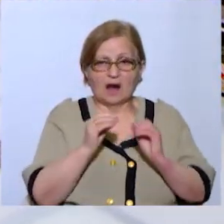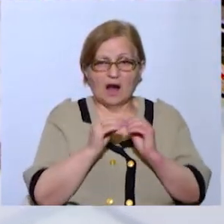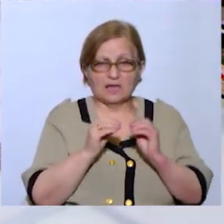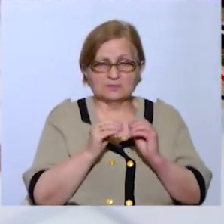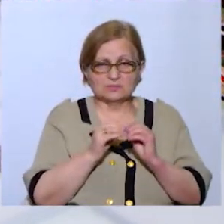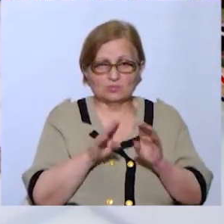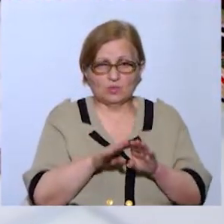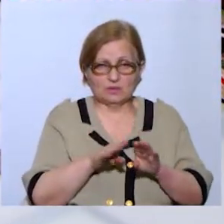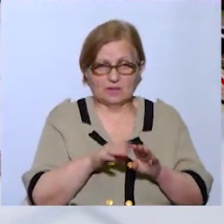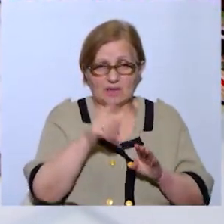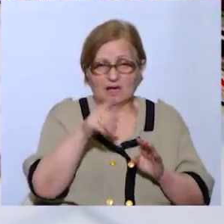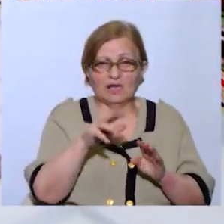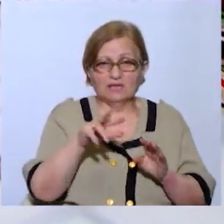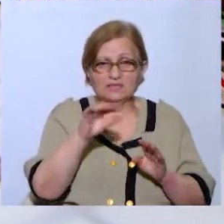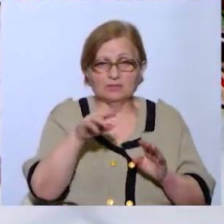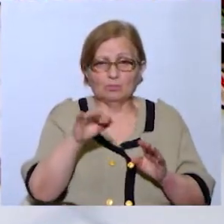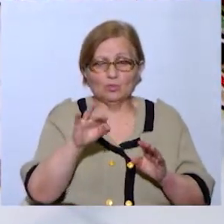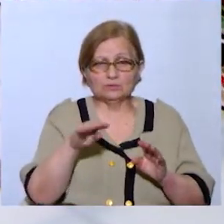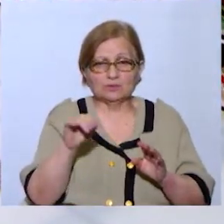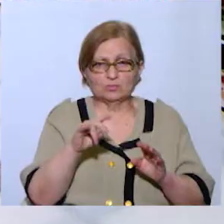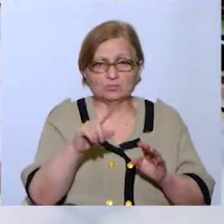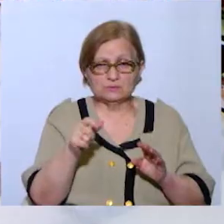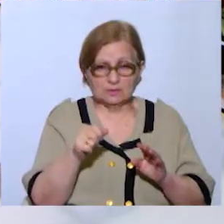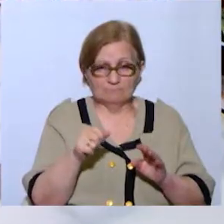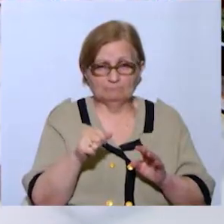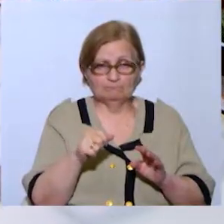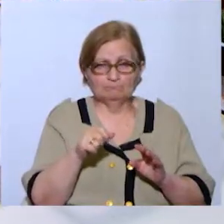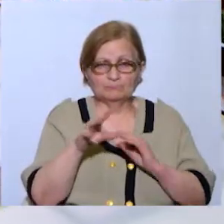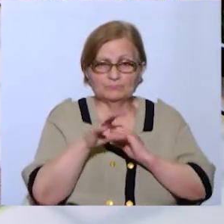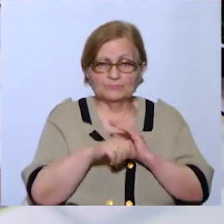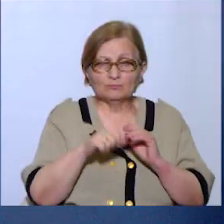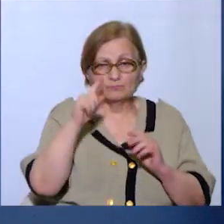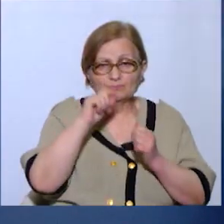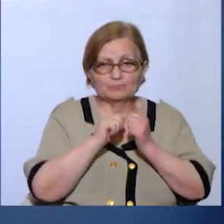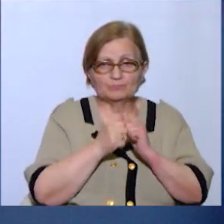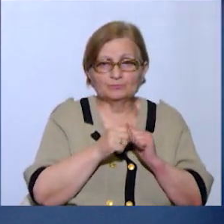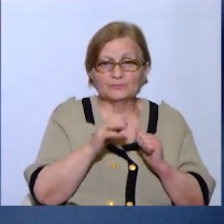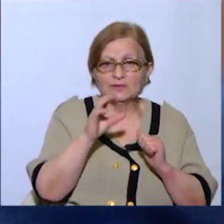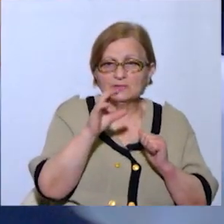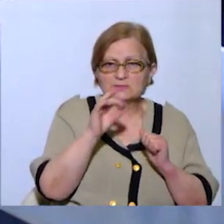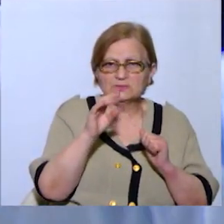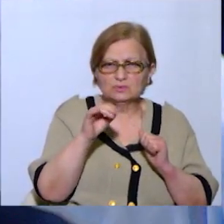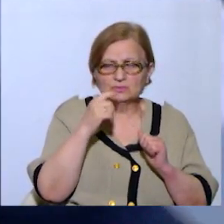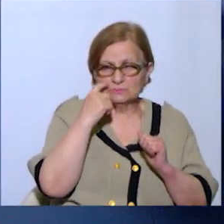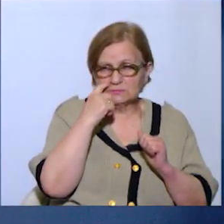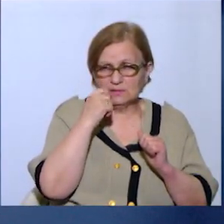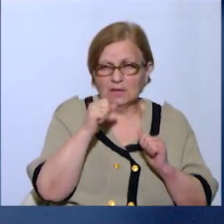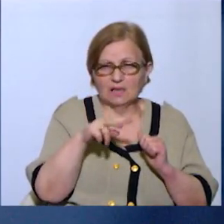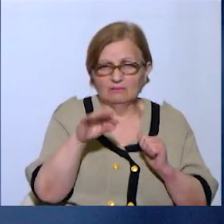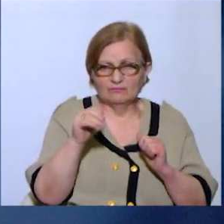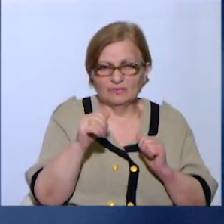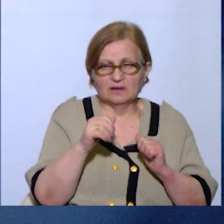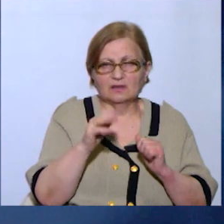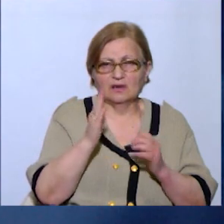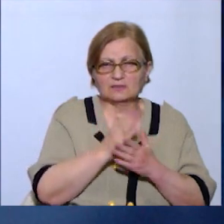ტოლი. და მოდით ბოლო ნაბიჯზე გამოგდაგჭირდება და ვიმახსოვროთ სინუს ალფა რომ ეს არის 6 შეფარდებული